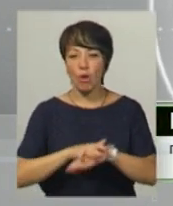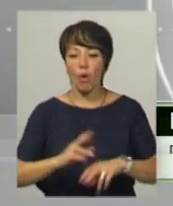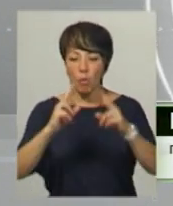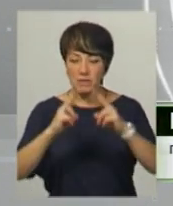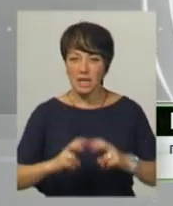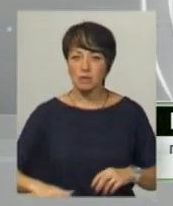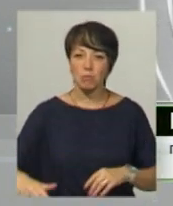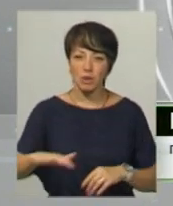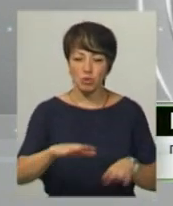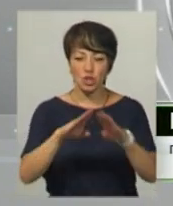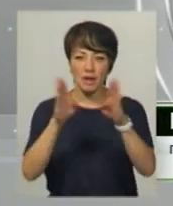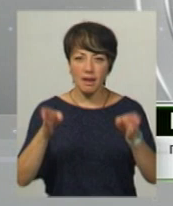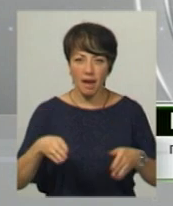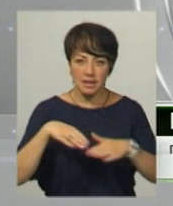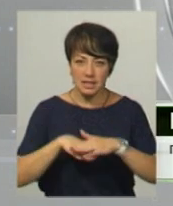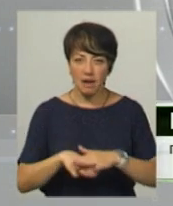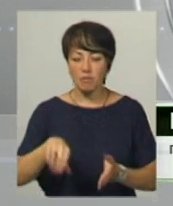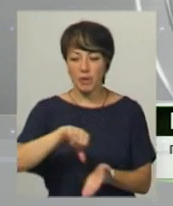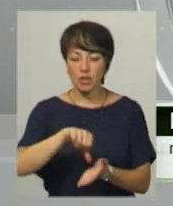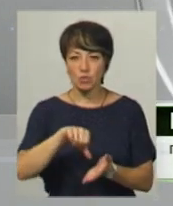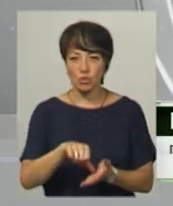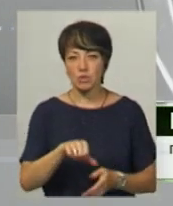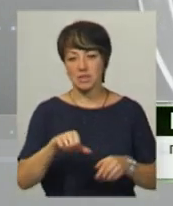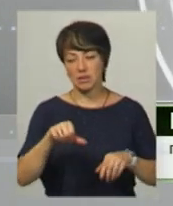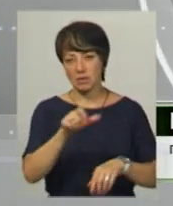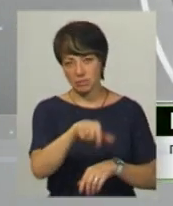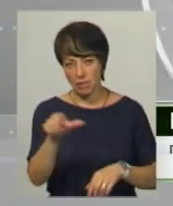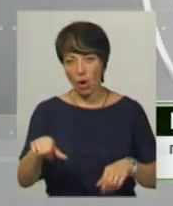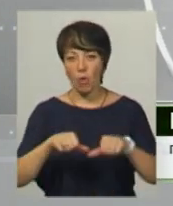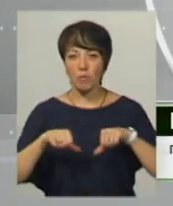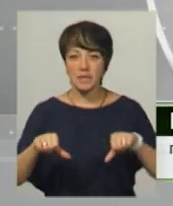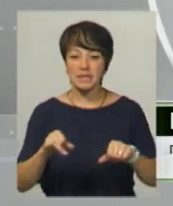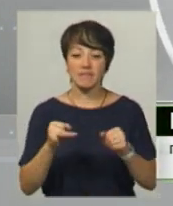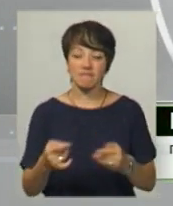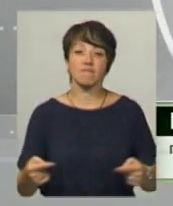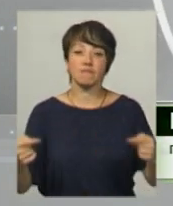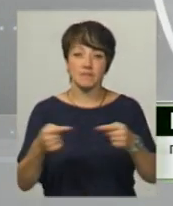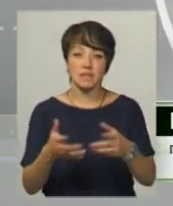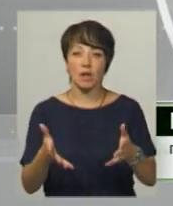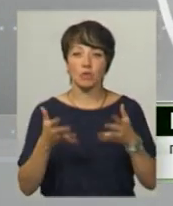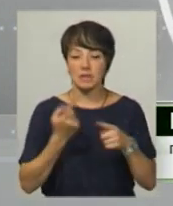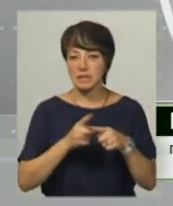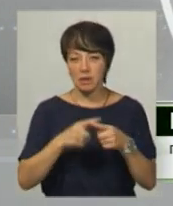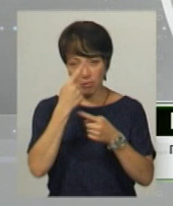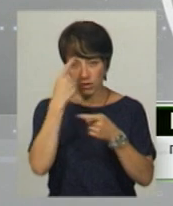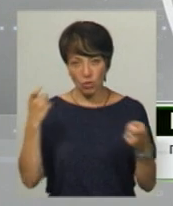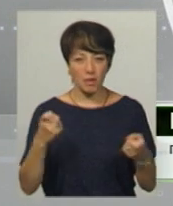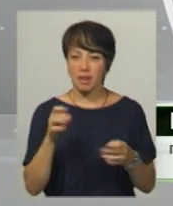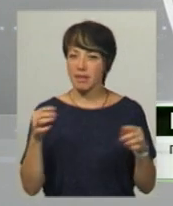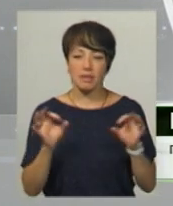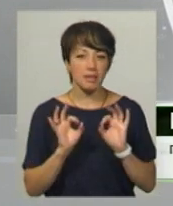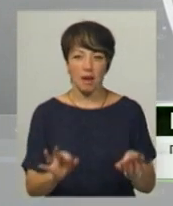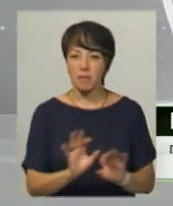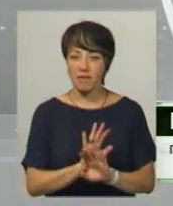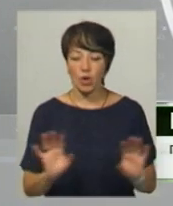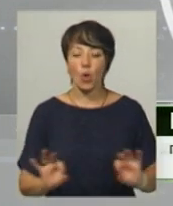сейф, присутності представників комісії, і було встановлено, що дане повідомлення не підтвердилося. Жодних